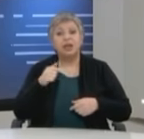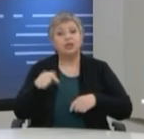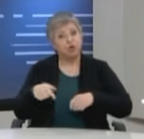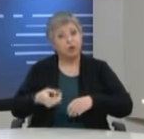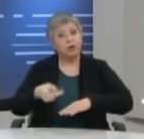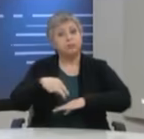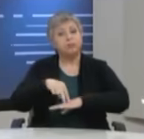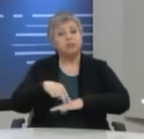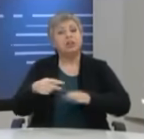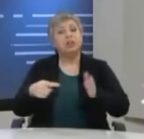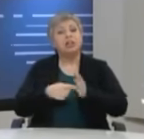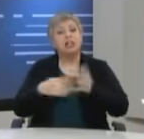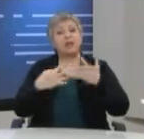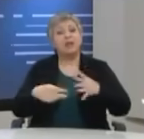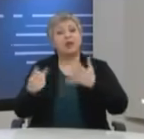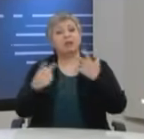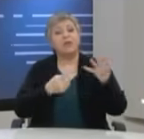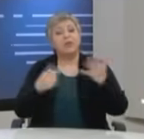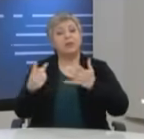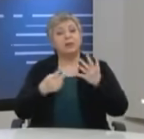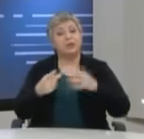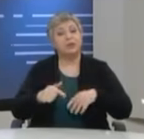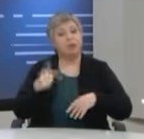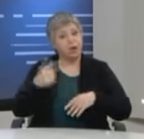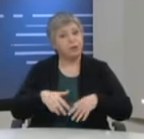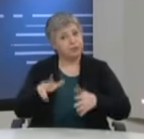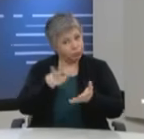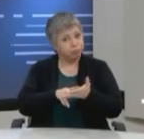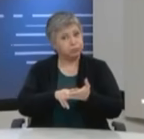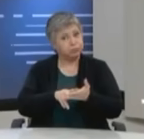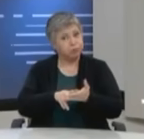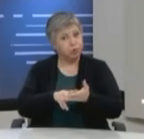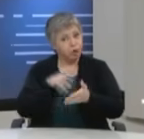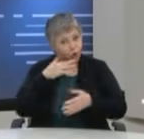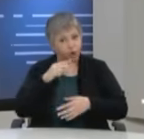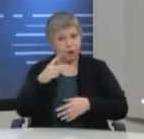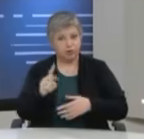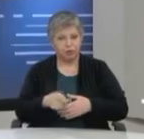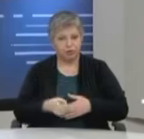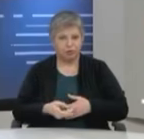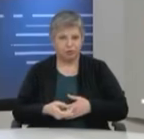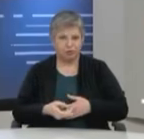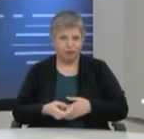1977. Συγχαρητήρια, κύριε Τσίπρα, λαμπρίδια πραγμάτευση κάνατε. Και προσέξτε,